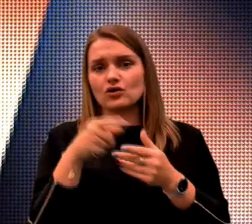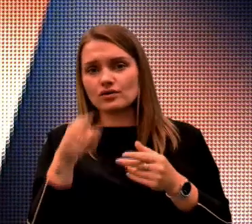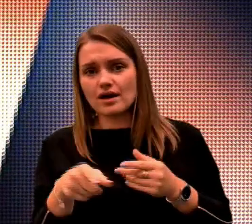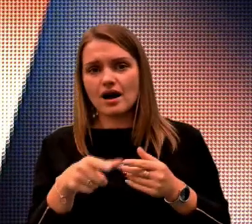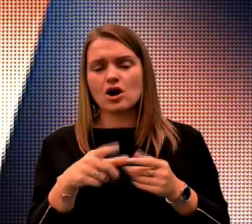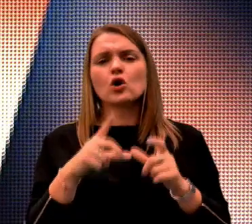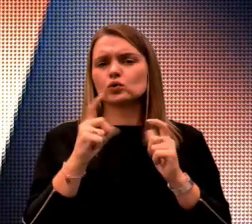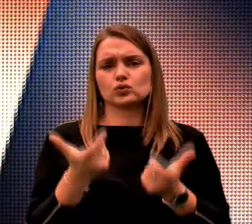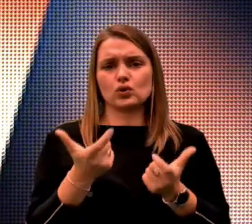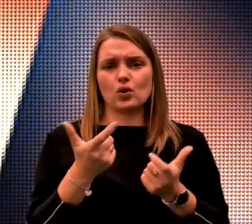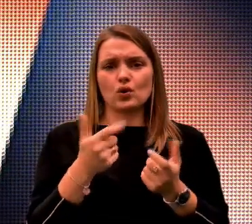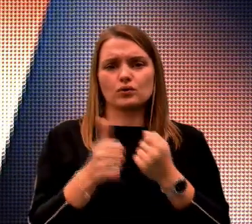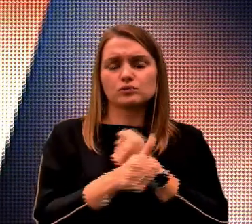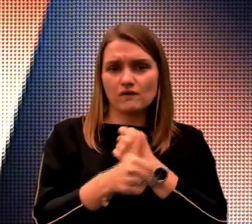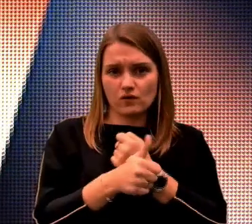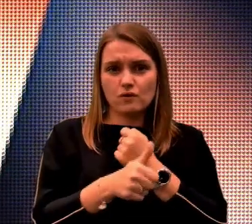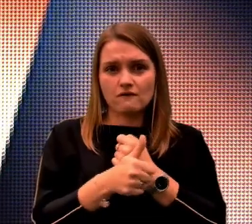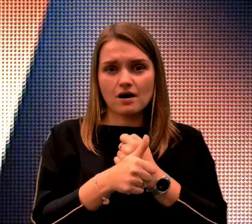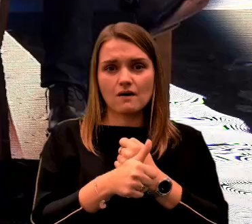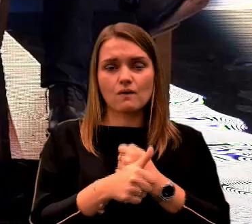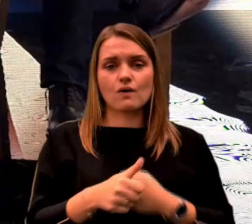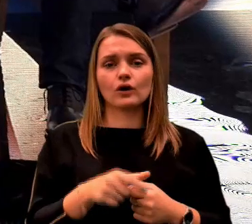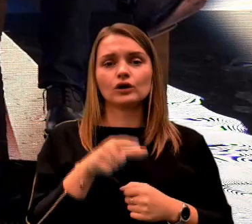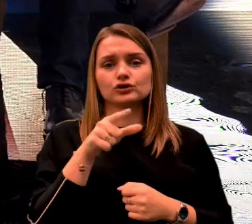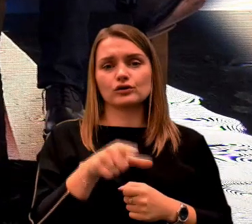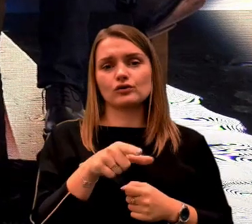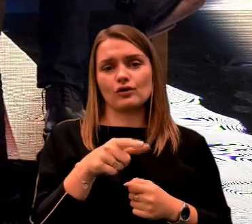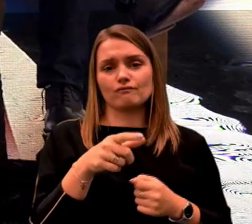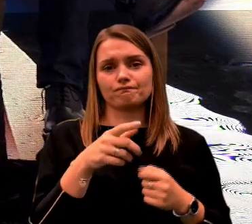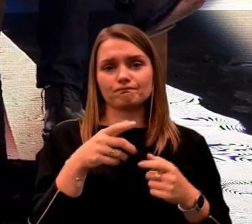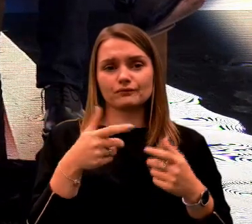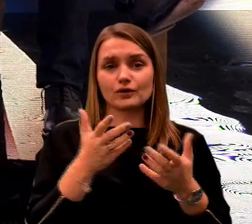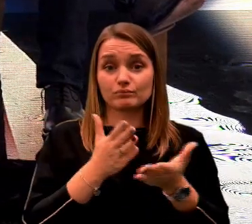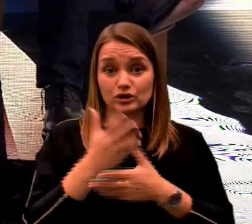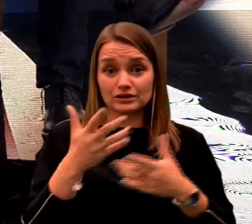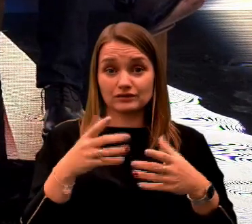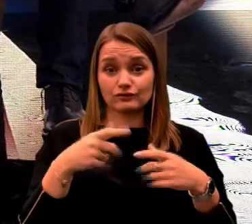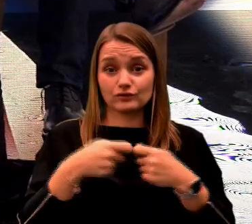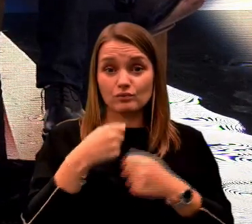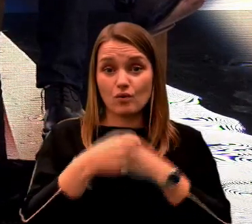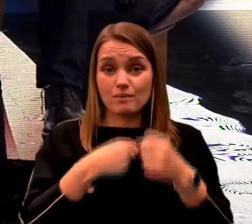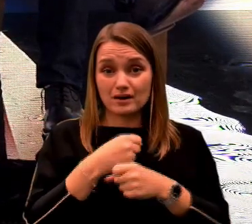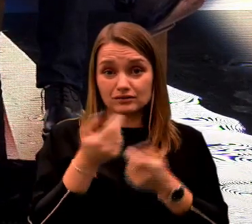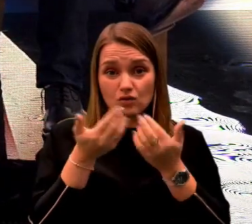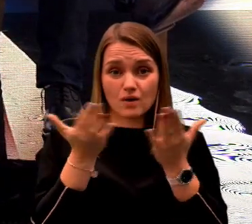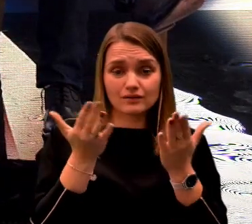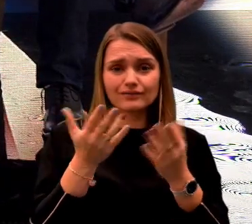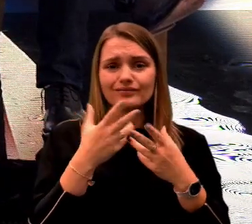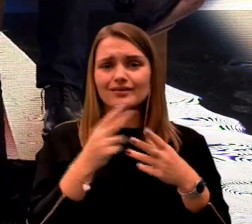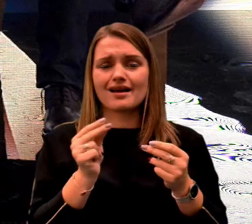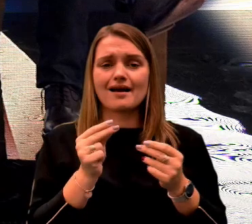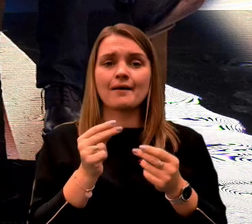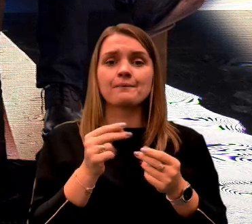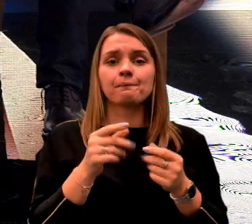za jednym i za drugim, bo wbrew pozorom zarządzanie przez współpracę wcale nie jest łatwe. Ciągotki każdego